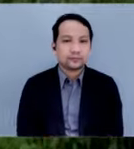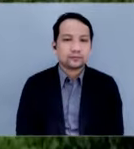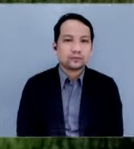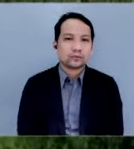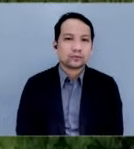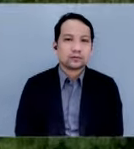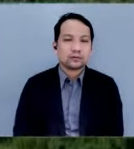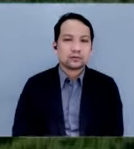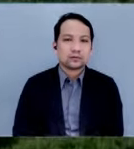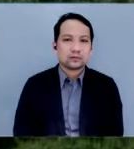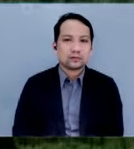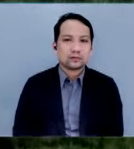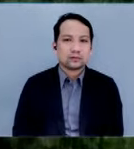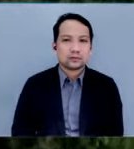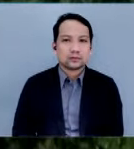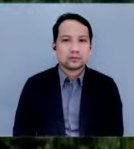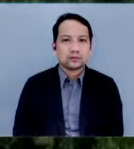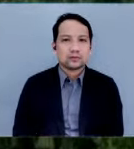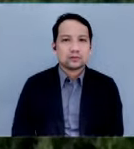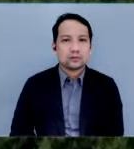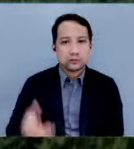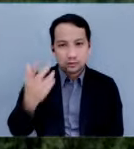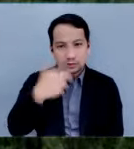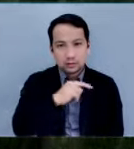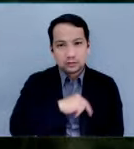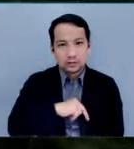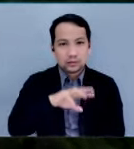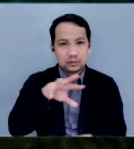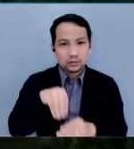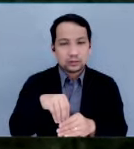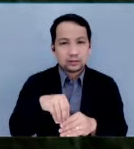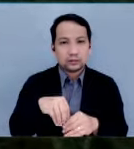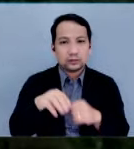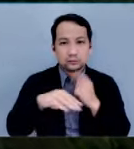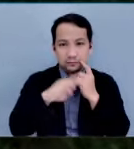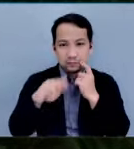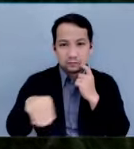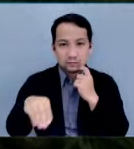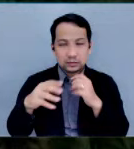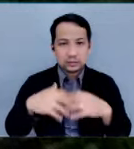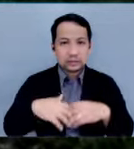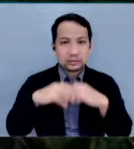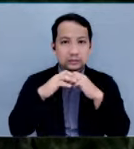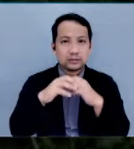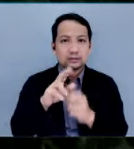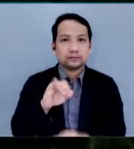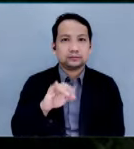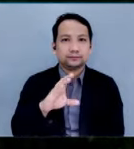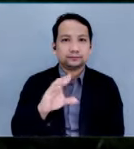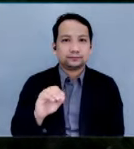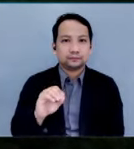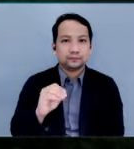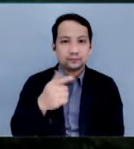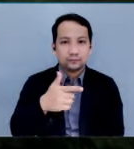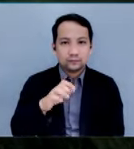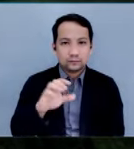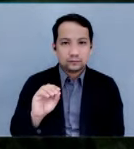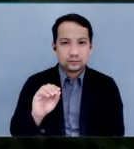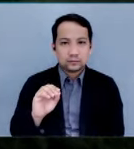Dahil sa natatangi at natural na ganda kabilang ang isla ng Bohol sa itinuturing na UNESCO Global Geopark, ibig